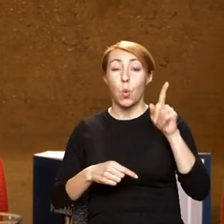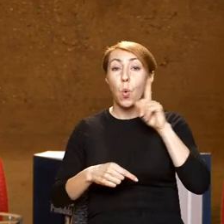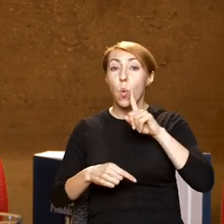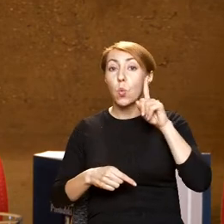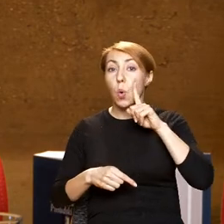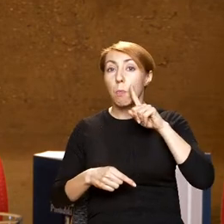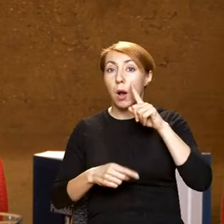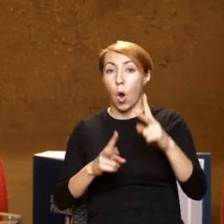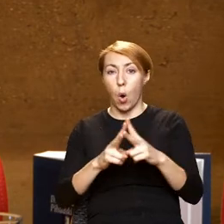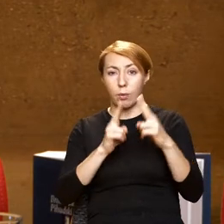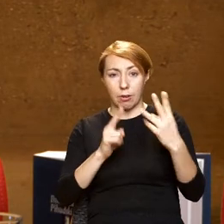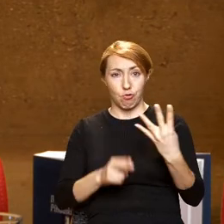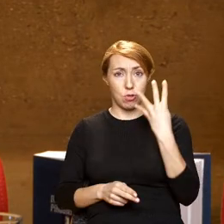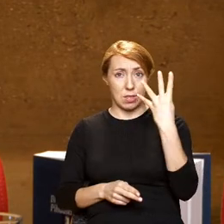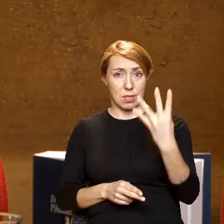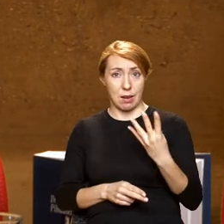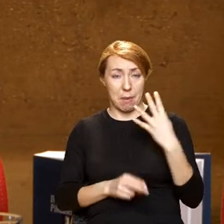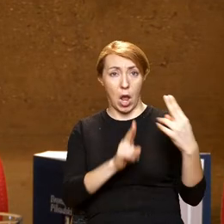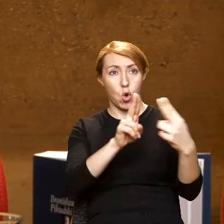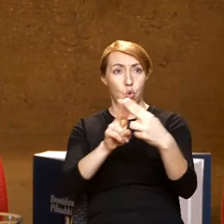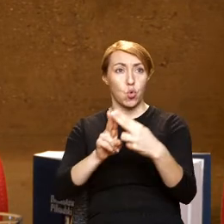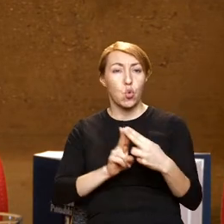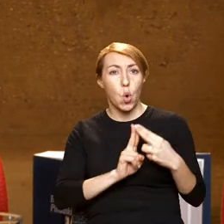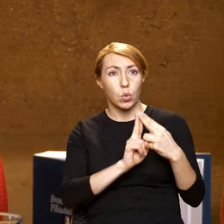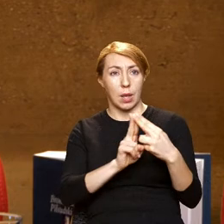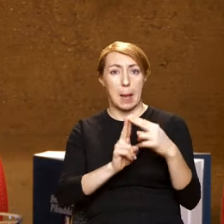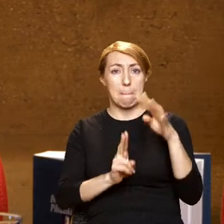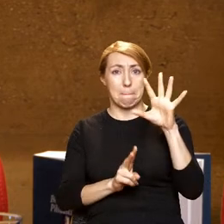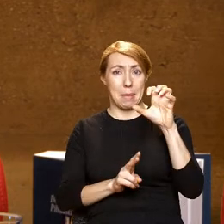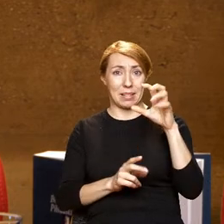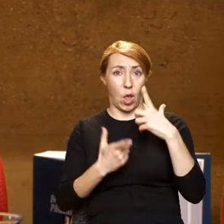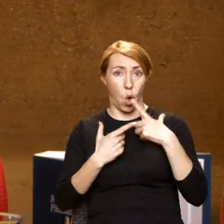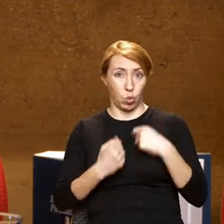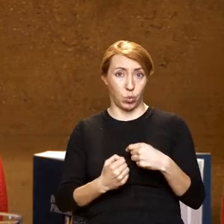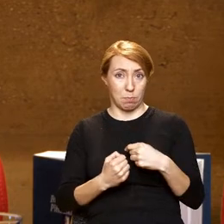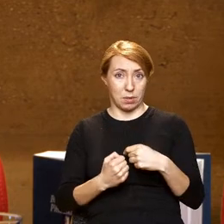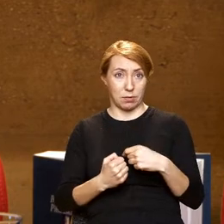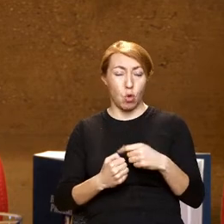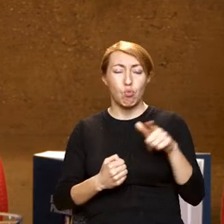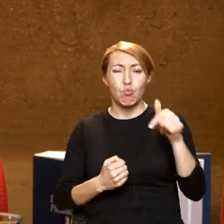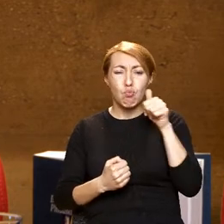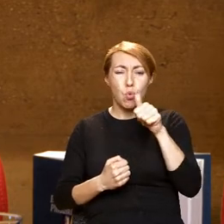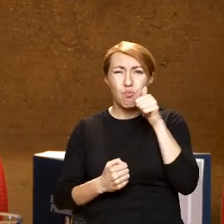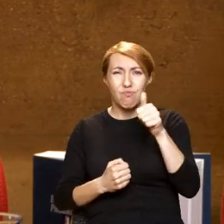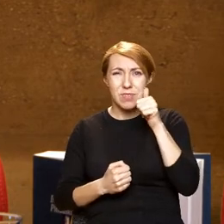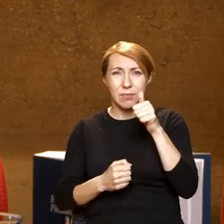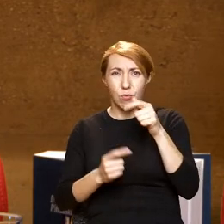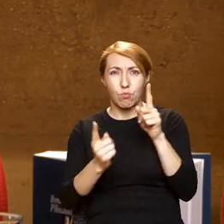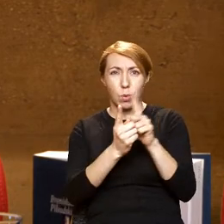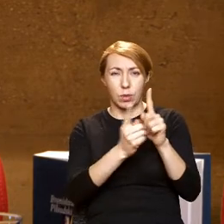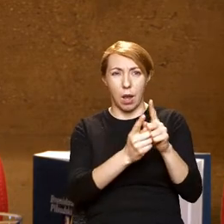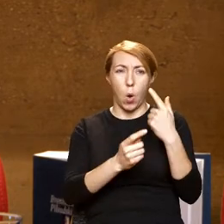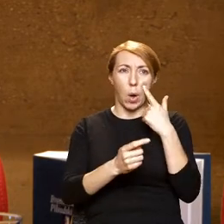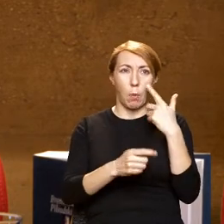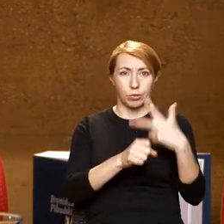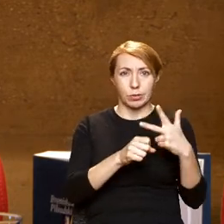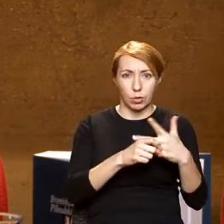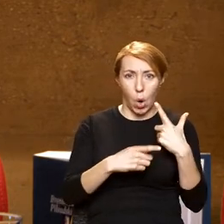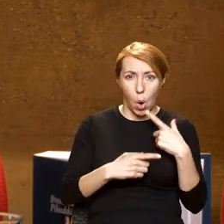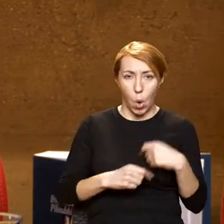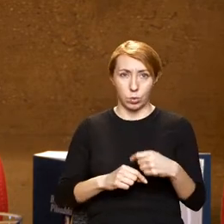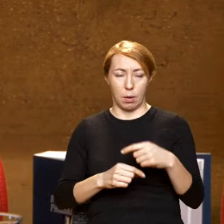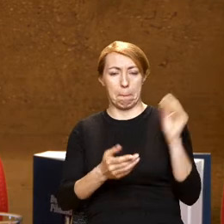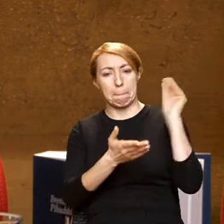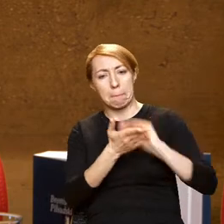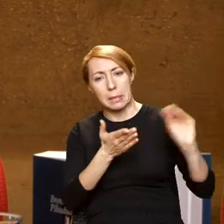w ciągu 4 lat ma kontakt z 500 osobami. On codziennie się spotyka z 30 osobami, o